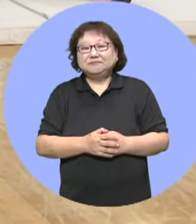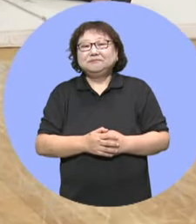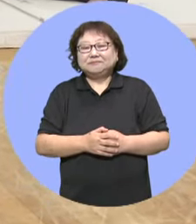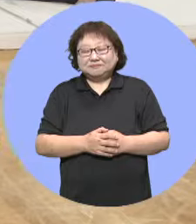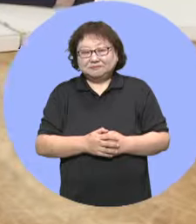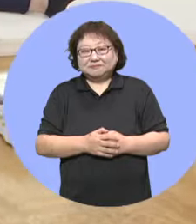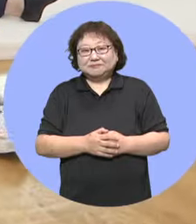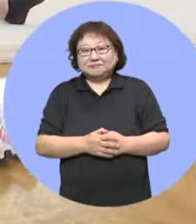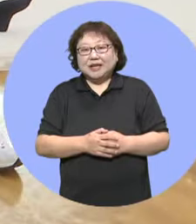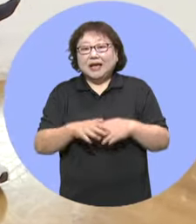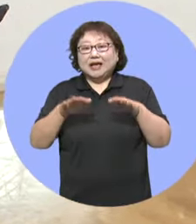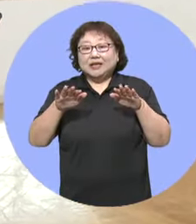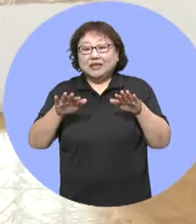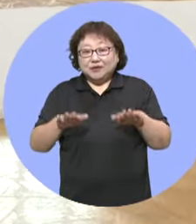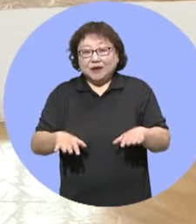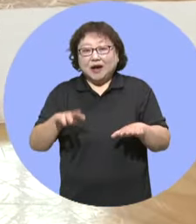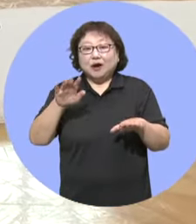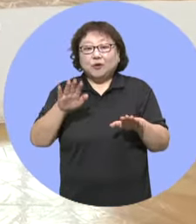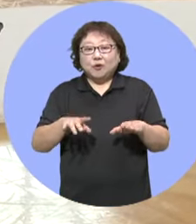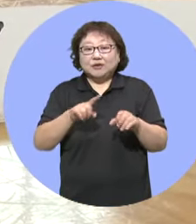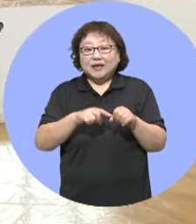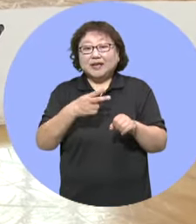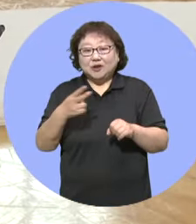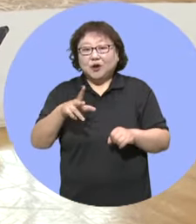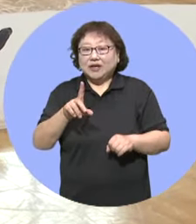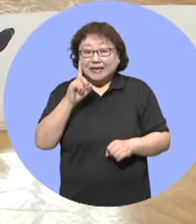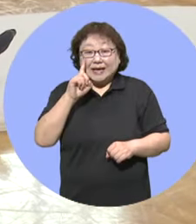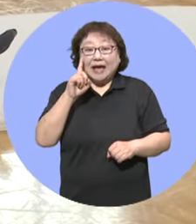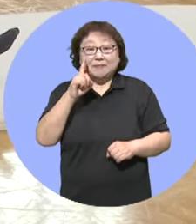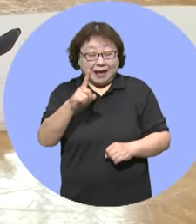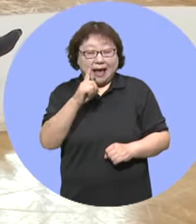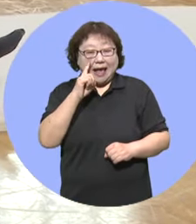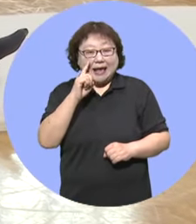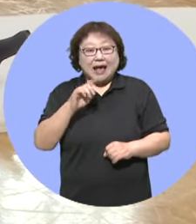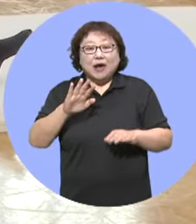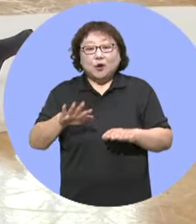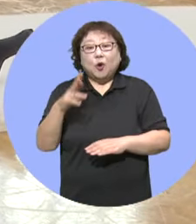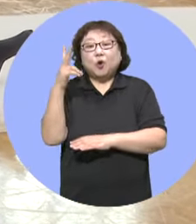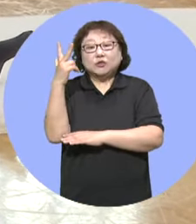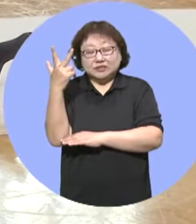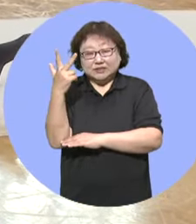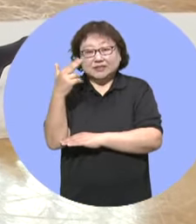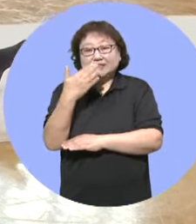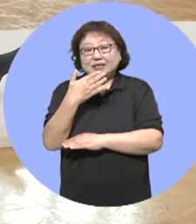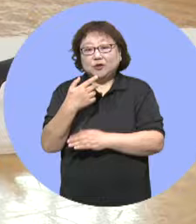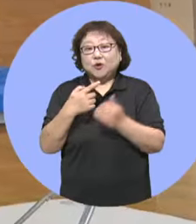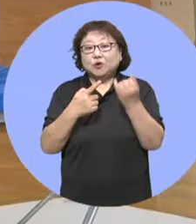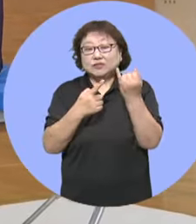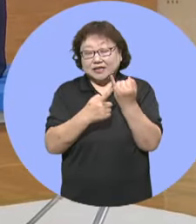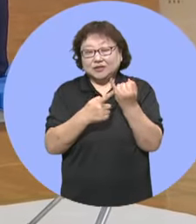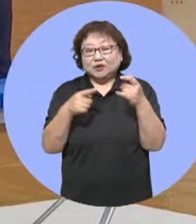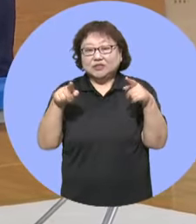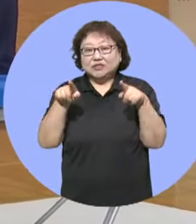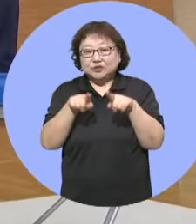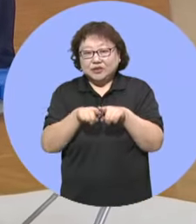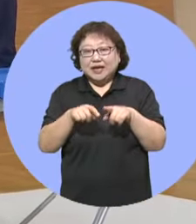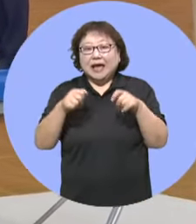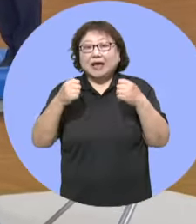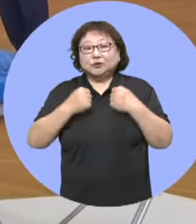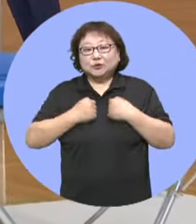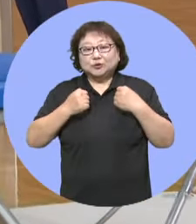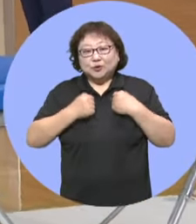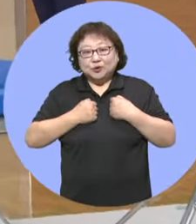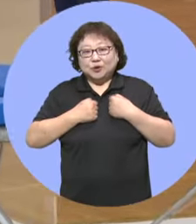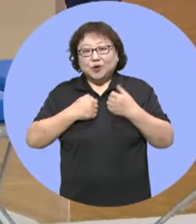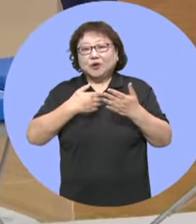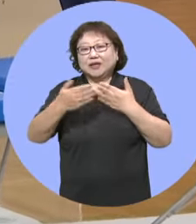続いて、今日は今年度最初ということで、講師の佐藤さんと一緒に私も準備運動とトランポリン体験